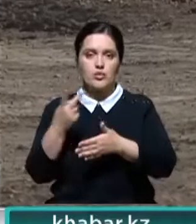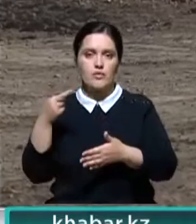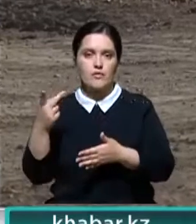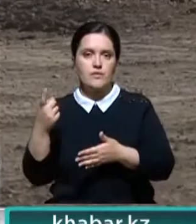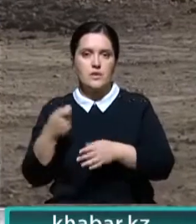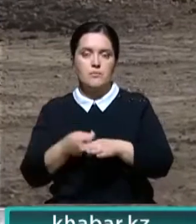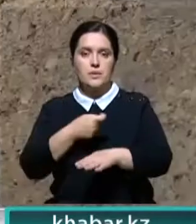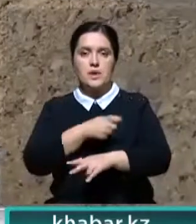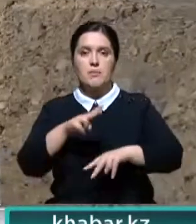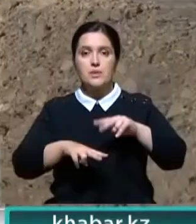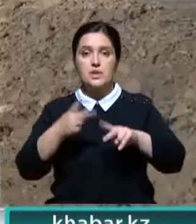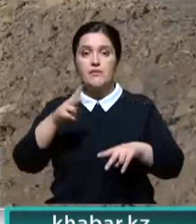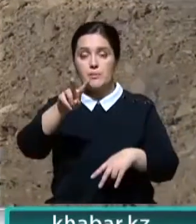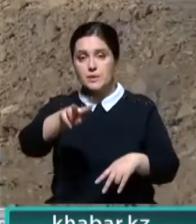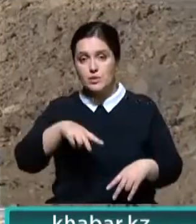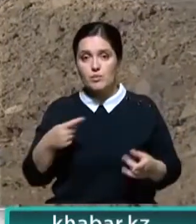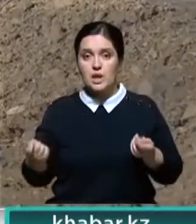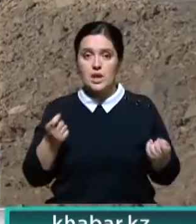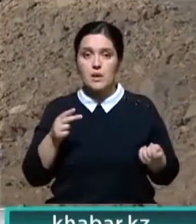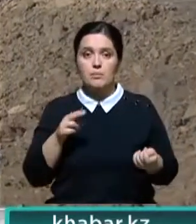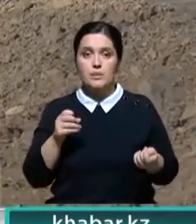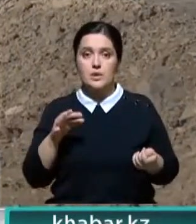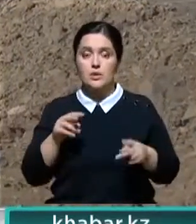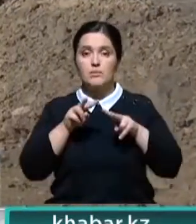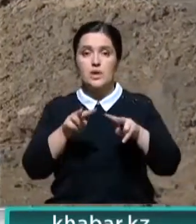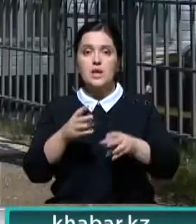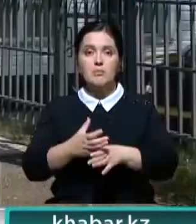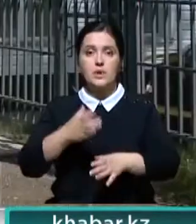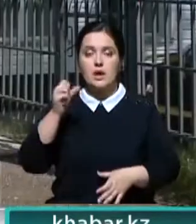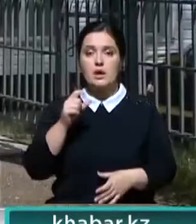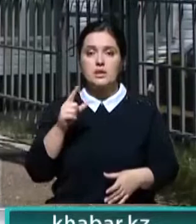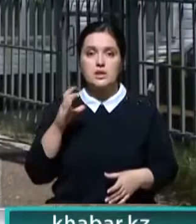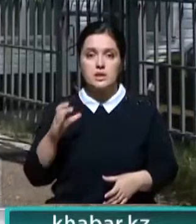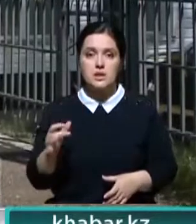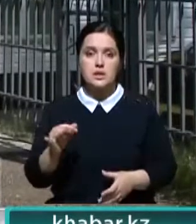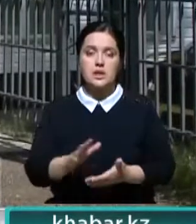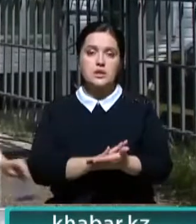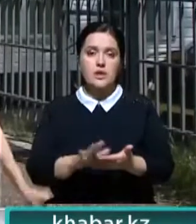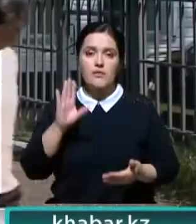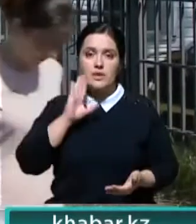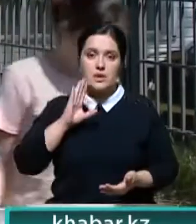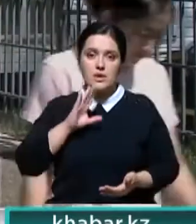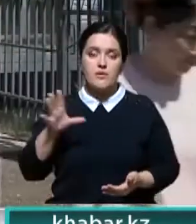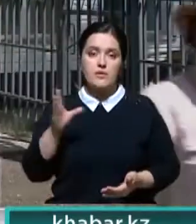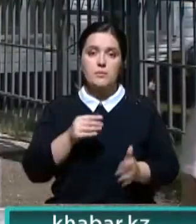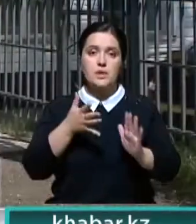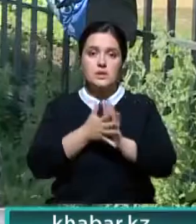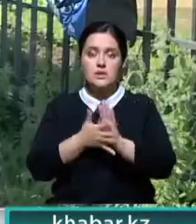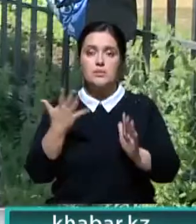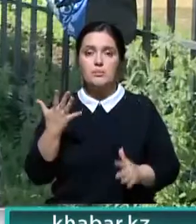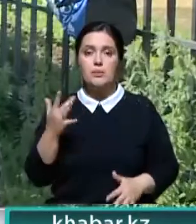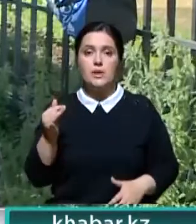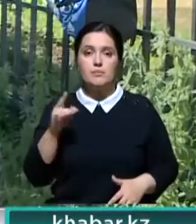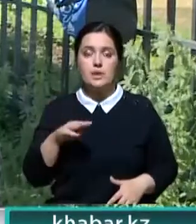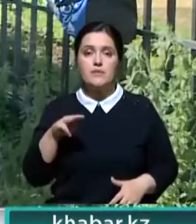2100 метров построен две полосы управления перрон наблюдательная башня с и система очистки воды на все это потрачено почти